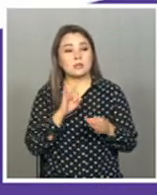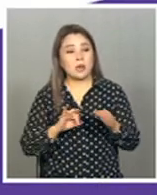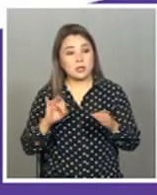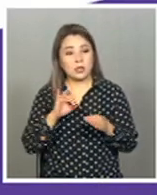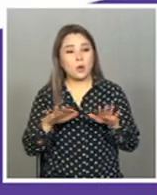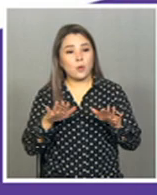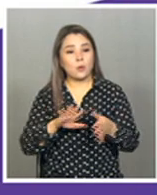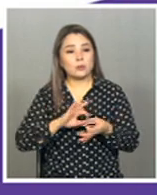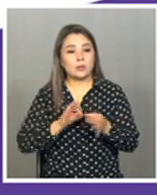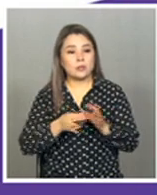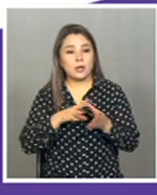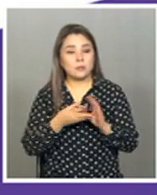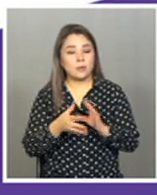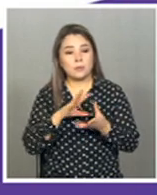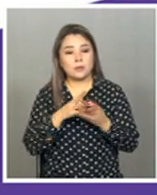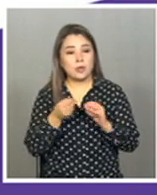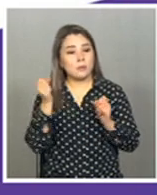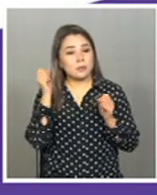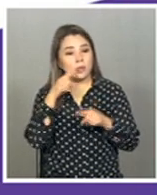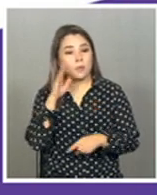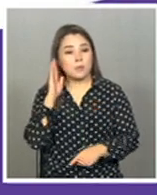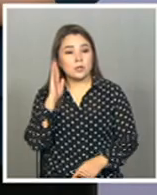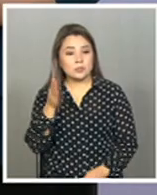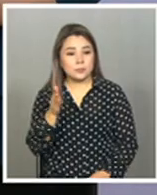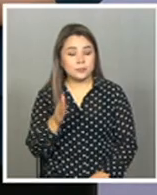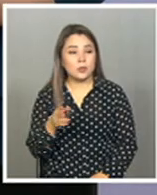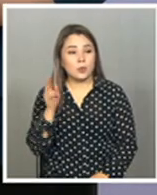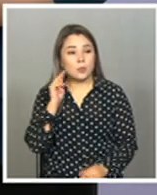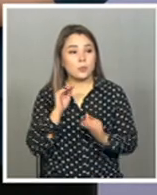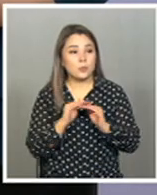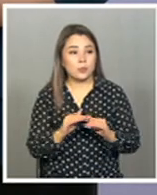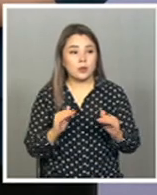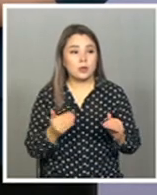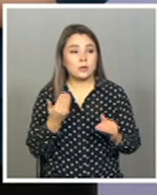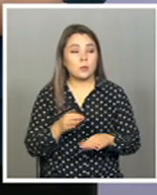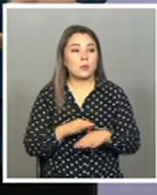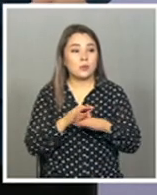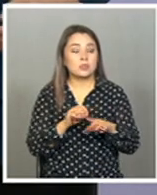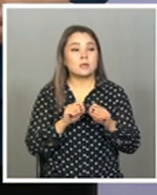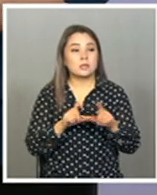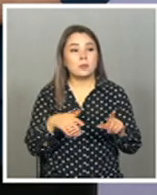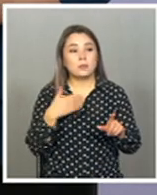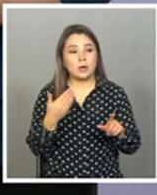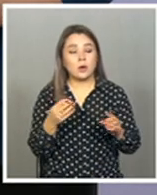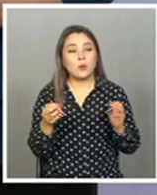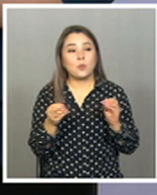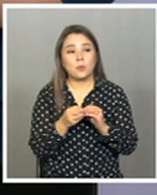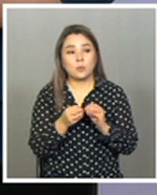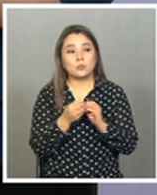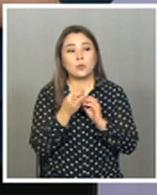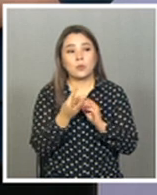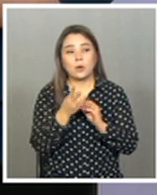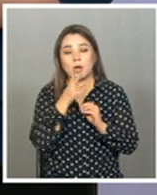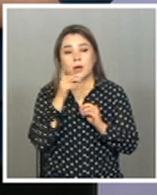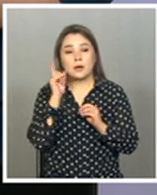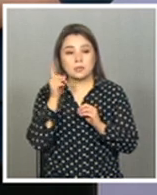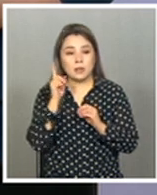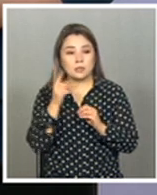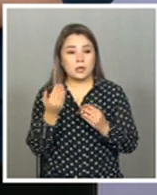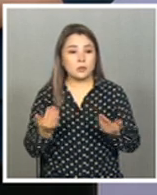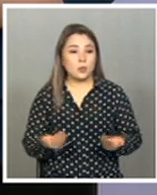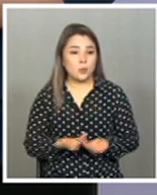туралы білетін боласыздар. Оқушылар, өткен сабағымызда 10-13 ғасырларда өмір